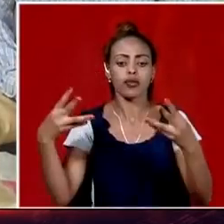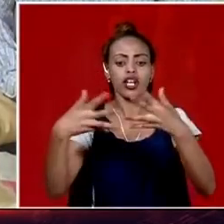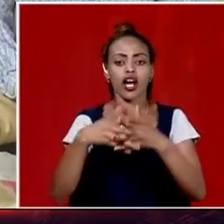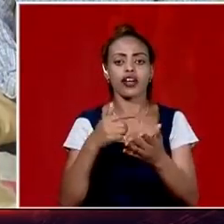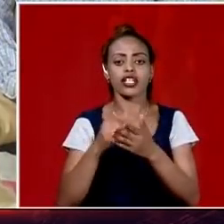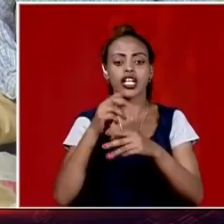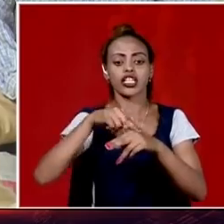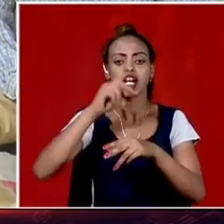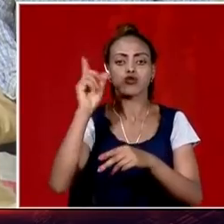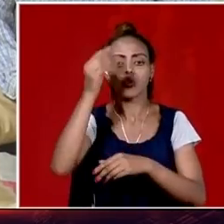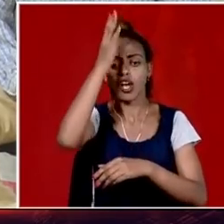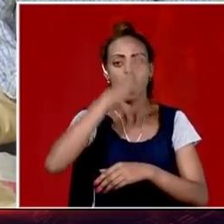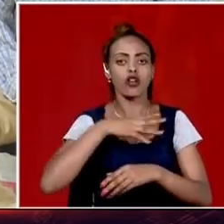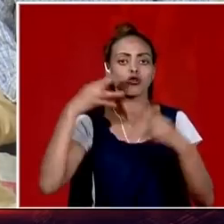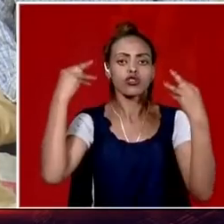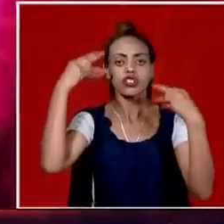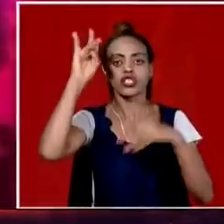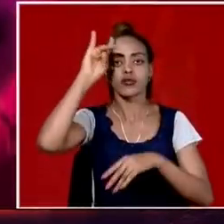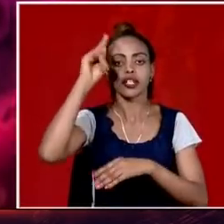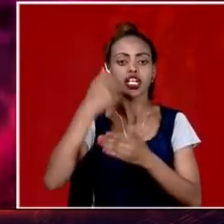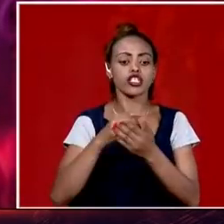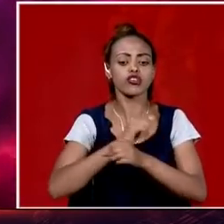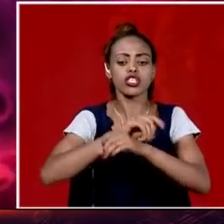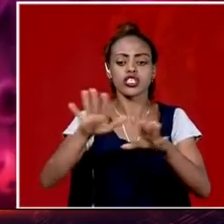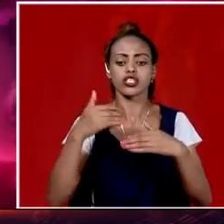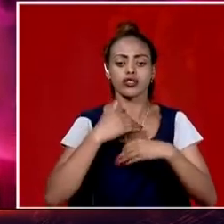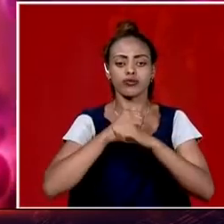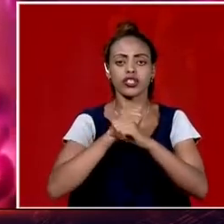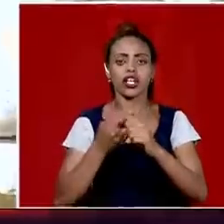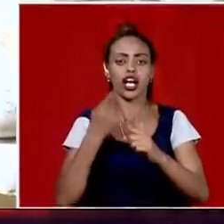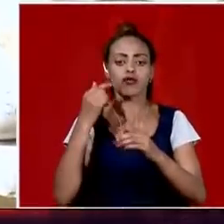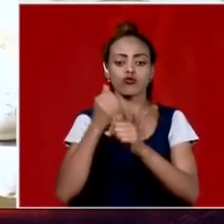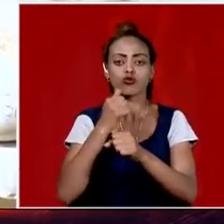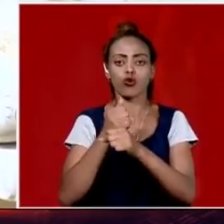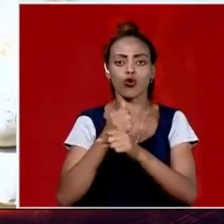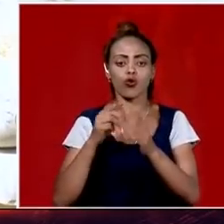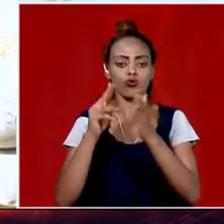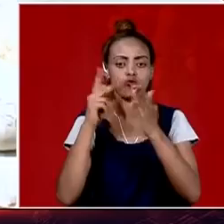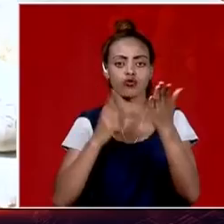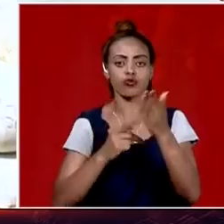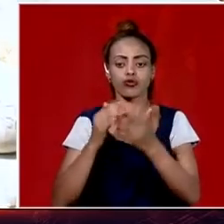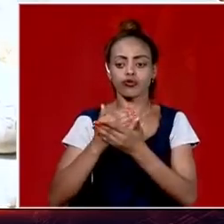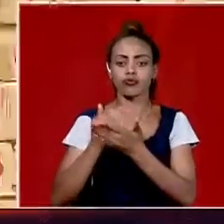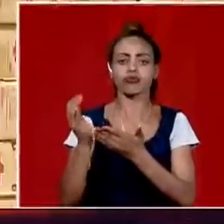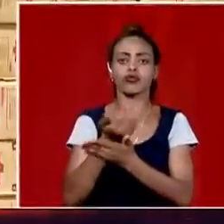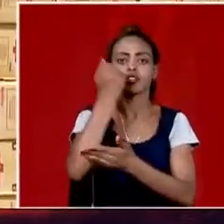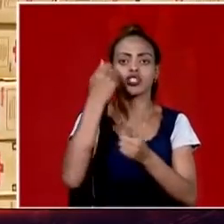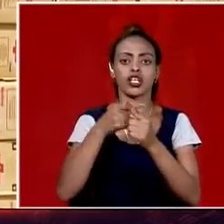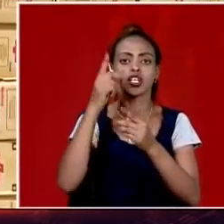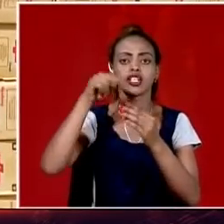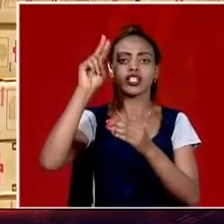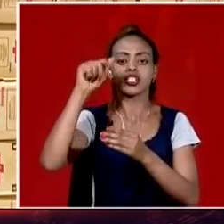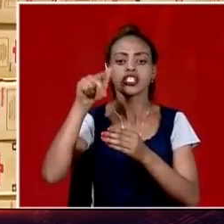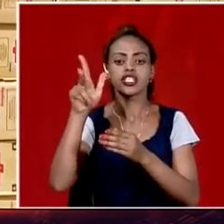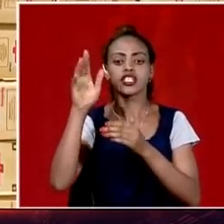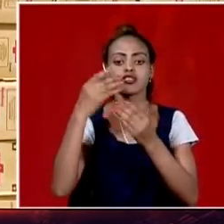ትካል ዝኾኑ ኣይተ ዘሚካኤል ቦጋለ እዚ ተላቢዱ ዘሎ ሕማም ንምክልኻል ካብ ዝሰርሕዎ ስሩዕ ፕሮጀክት ብምስላዕ ልዕሊ 2.3 ሚልዮን ብር